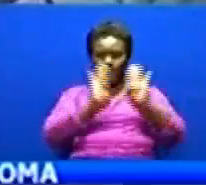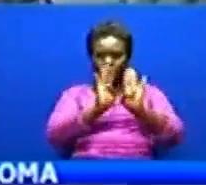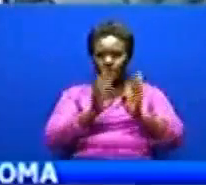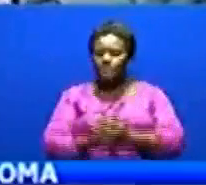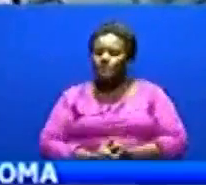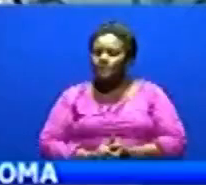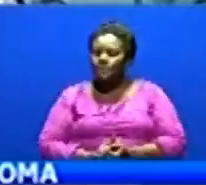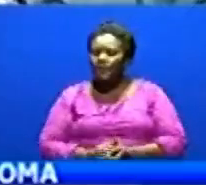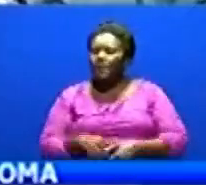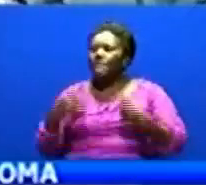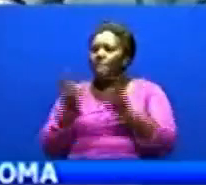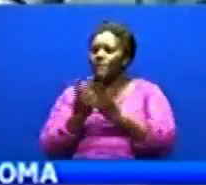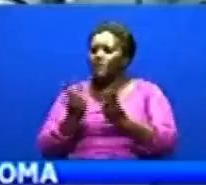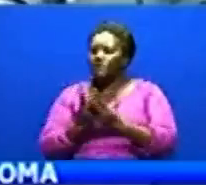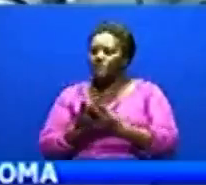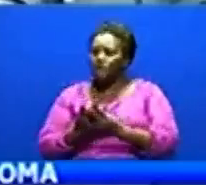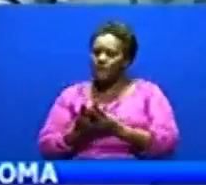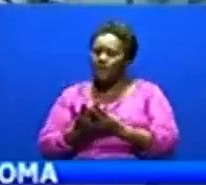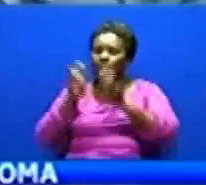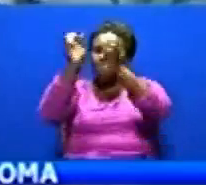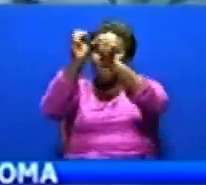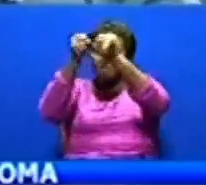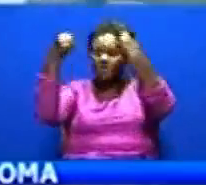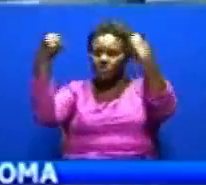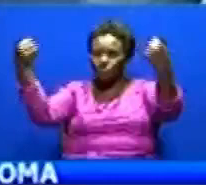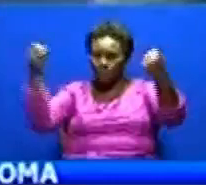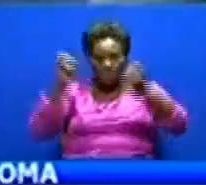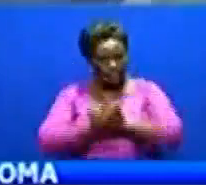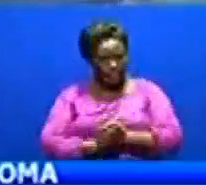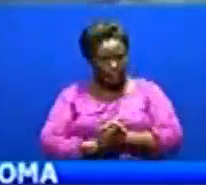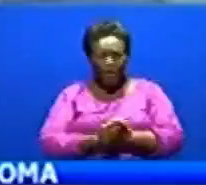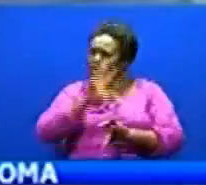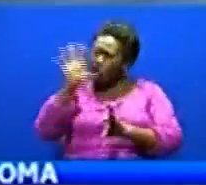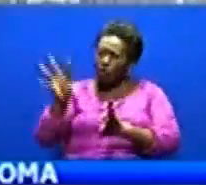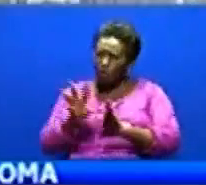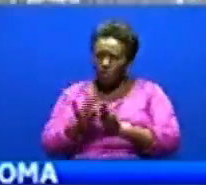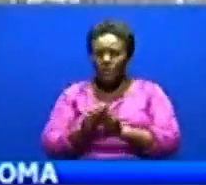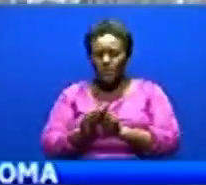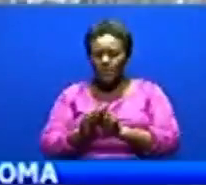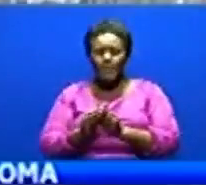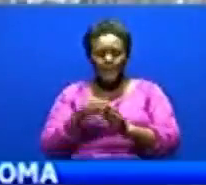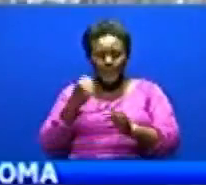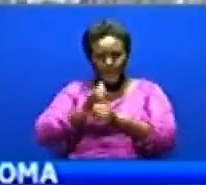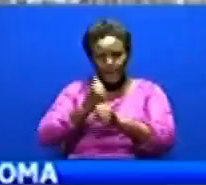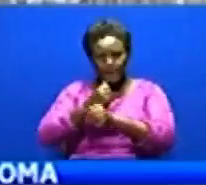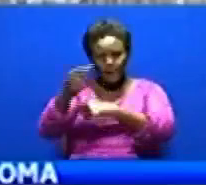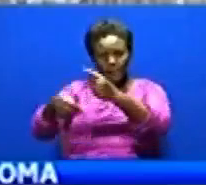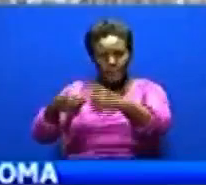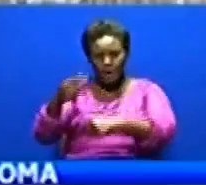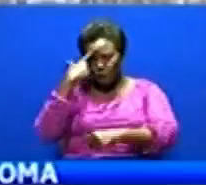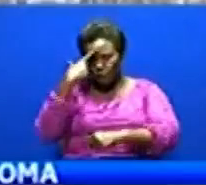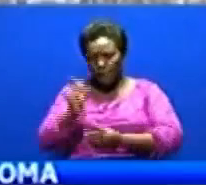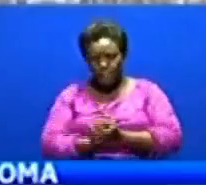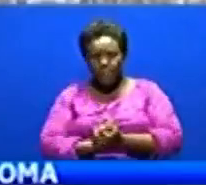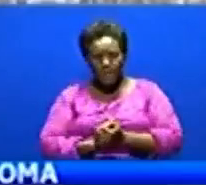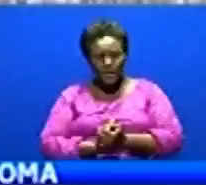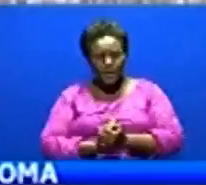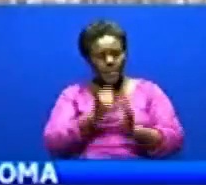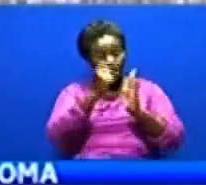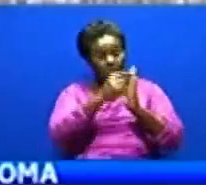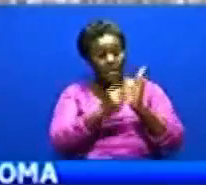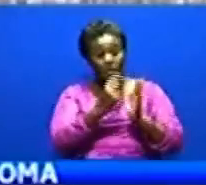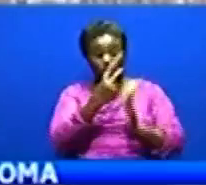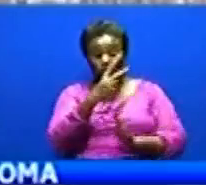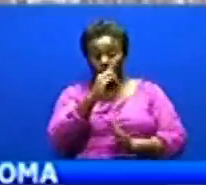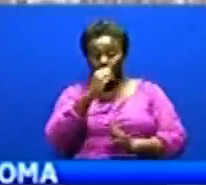madirisha haya. Kwa hiyo vyote vipo vinaendelea na tunaamini itakapofika tarehe kuanzia tarehe 20 mwezi huu wa 4